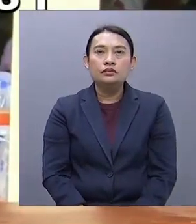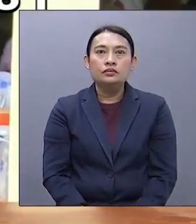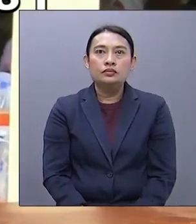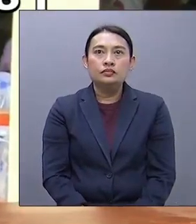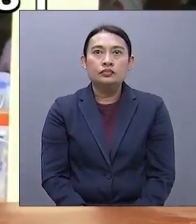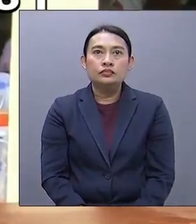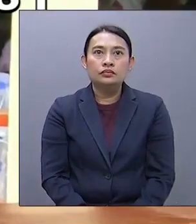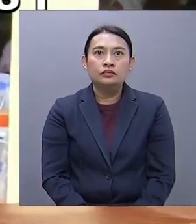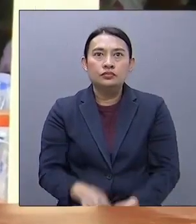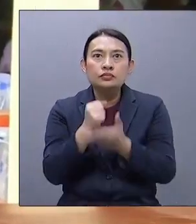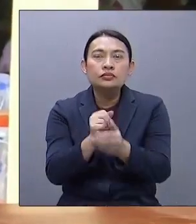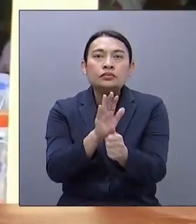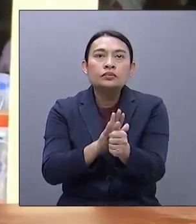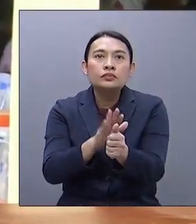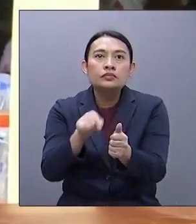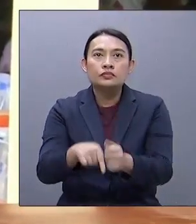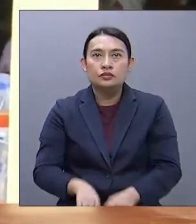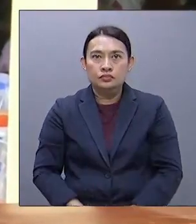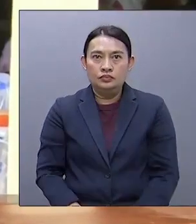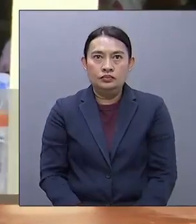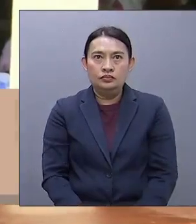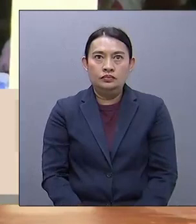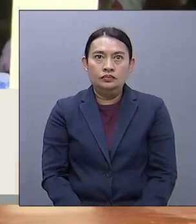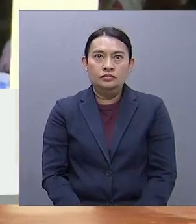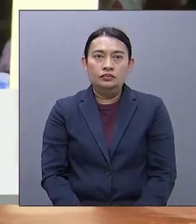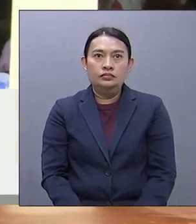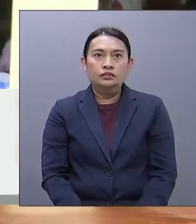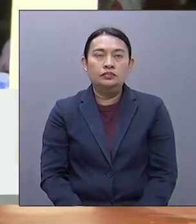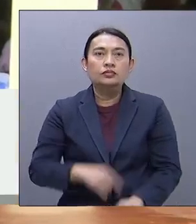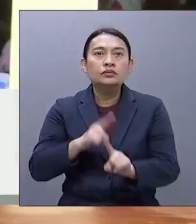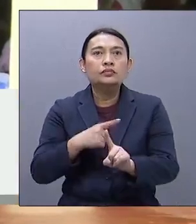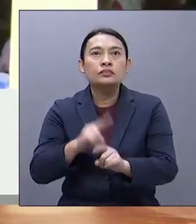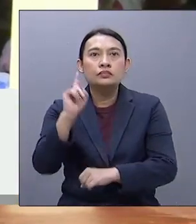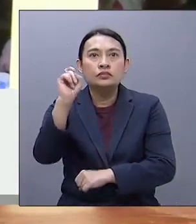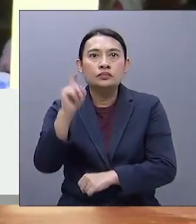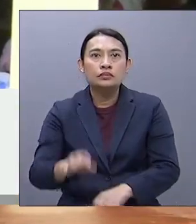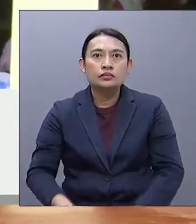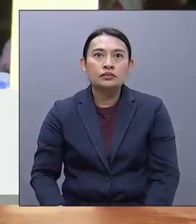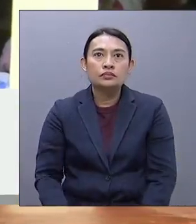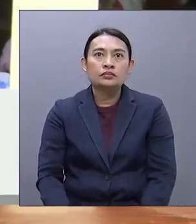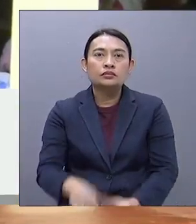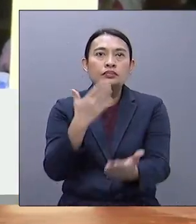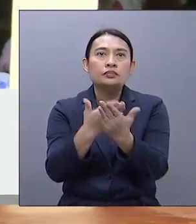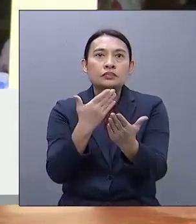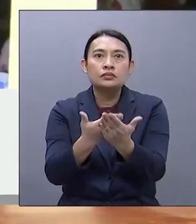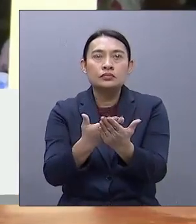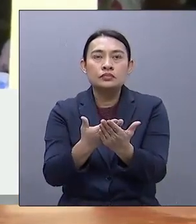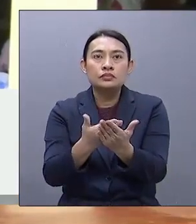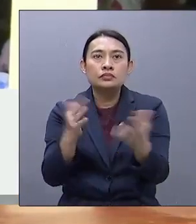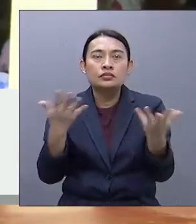มีความเมตตามาช่วยเฮาเนี่ยค่ะ จะให้ไปเช่าหรือว่าทำใหม่เราก็ไม่ เพราะมีตะกร้าเนี่ยการกินเป็นวันๆนี่เนี่ยเนี่ย